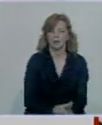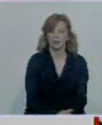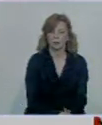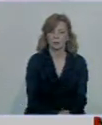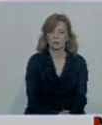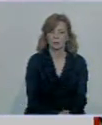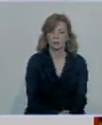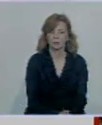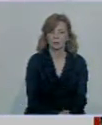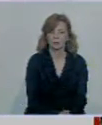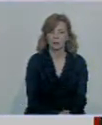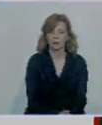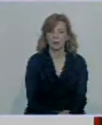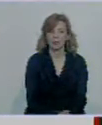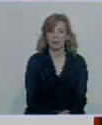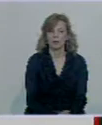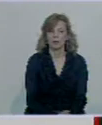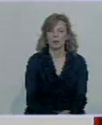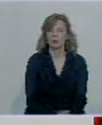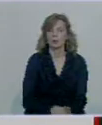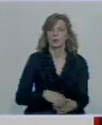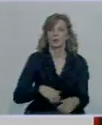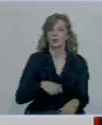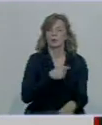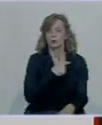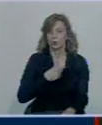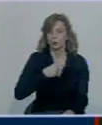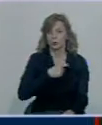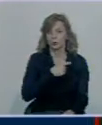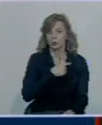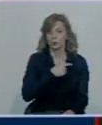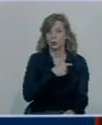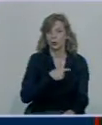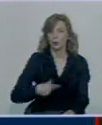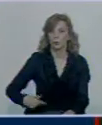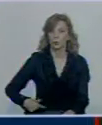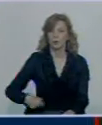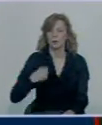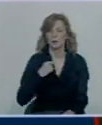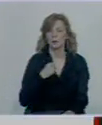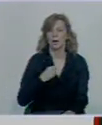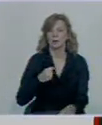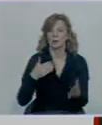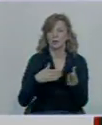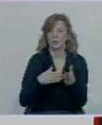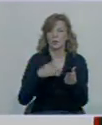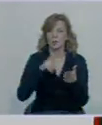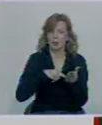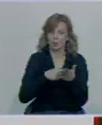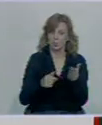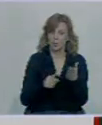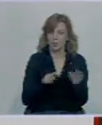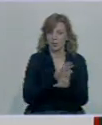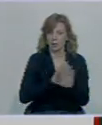al Craiovei. Domnul Genoiu trebuie să-și dea demisia din mandatul, să părăsească funcția de primar interimar